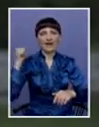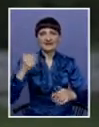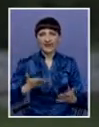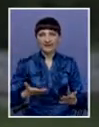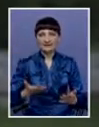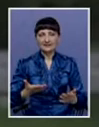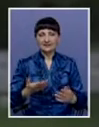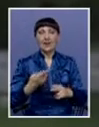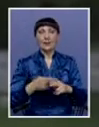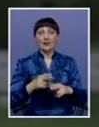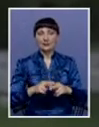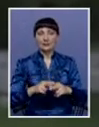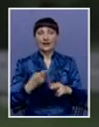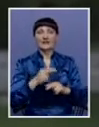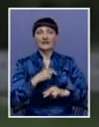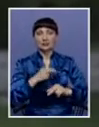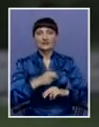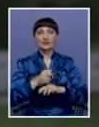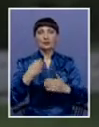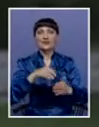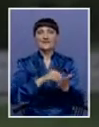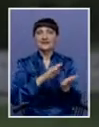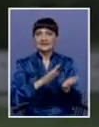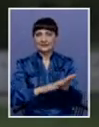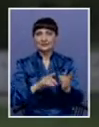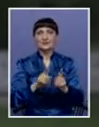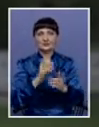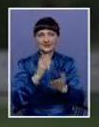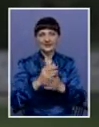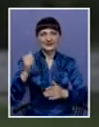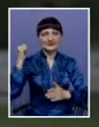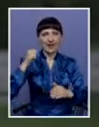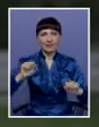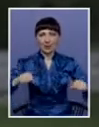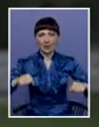То есть данная функция фиксирует именно в задней части мотоциклистов.